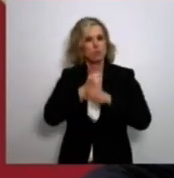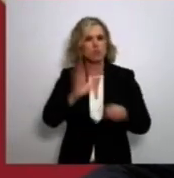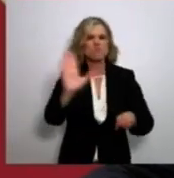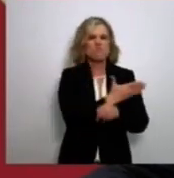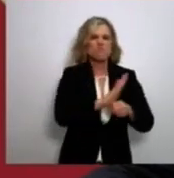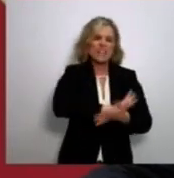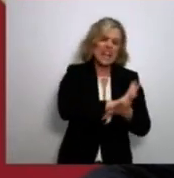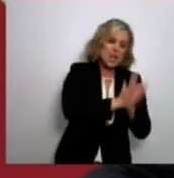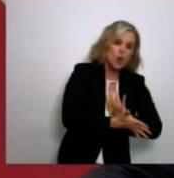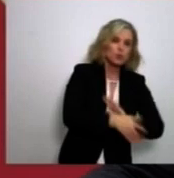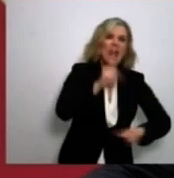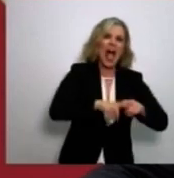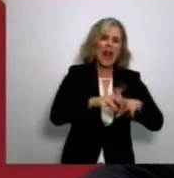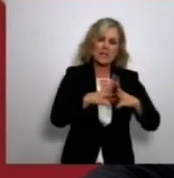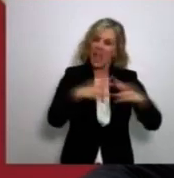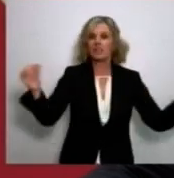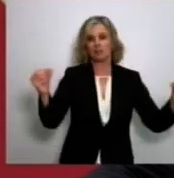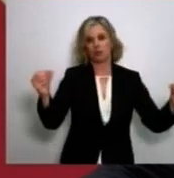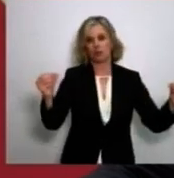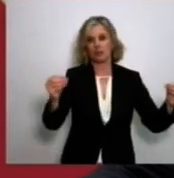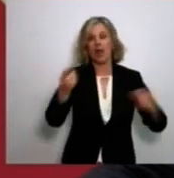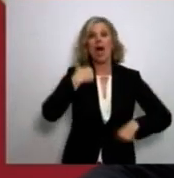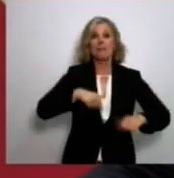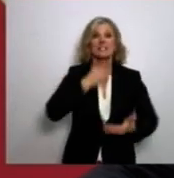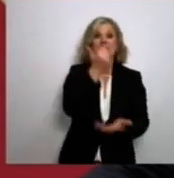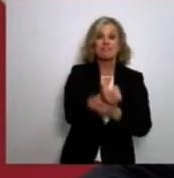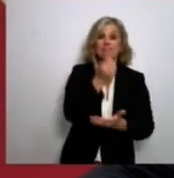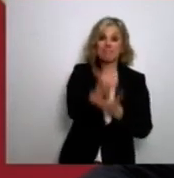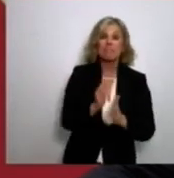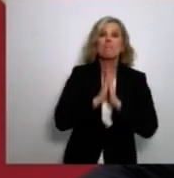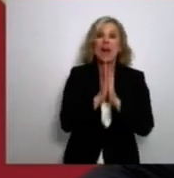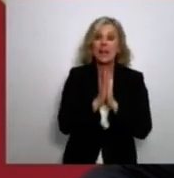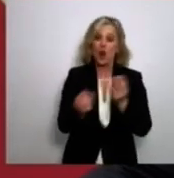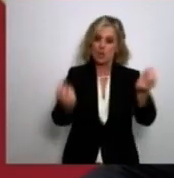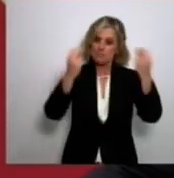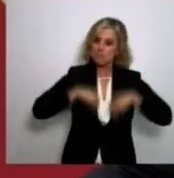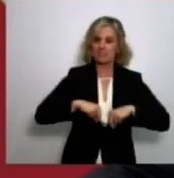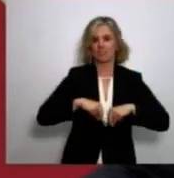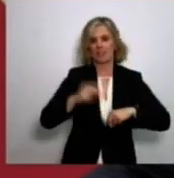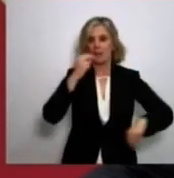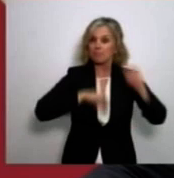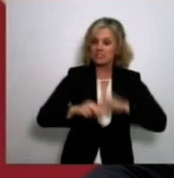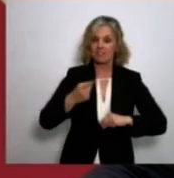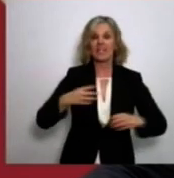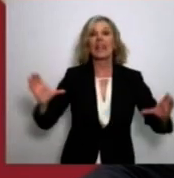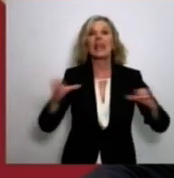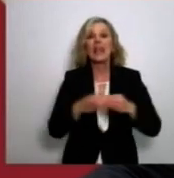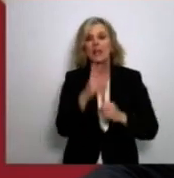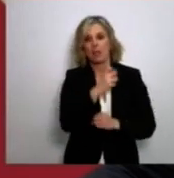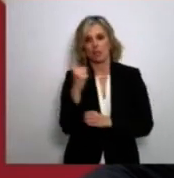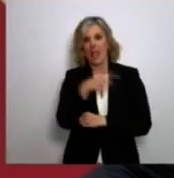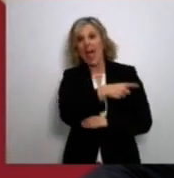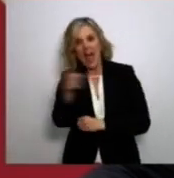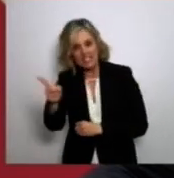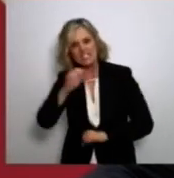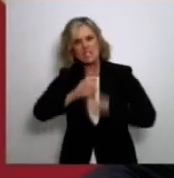Ζητάμε να μας βοηθήσετε με νόμιμο και δίκαιο τρόπο, όσο είναι ακόμα καιρός, να τους τελειώσετε εσείς. Να